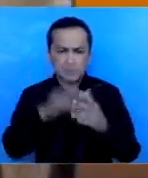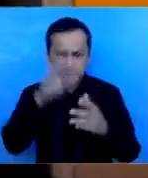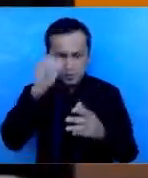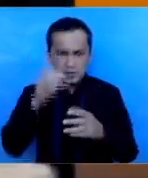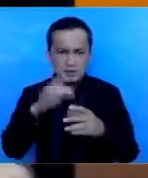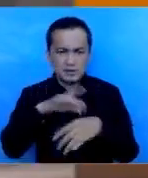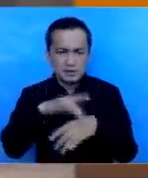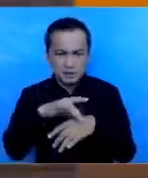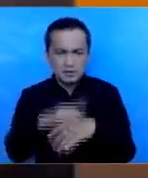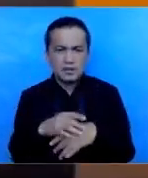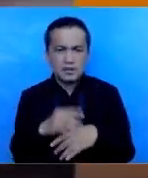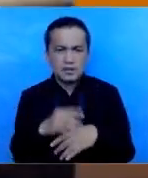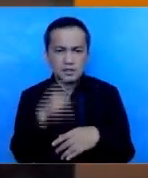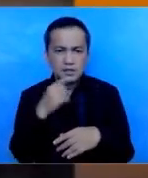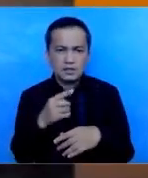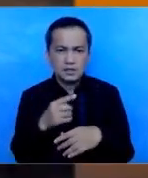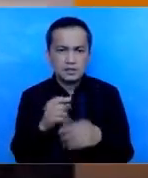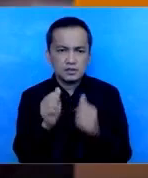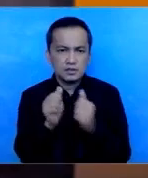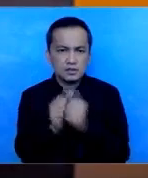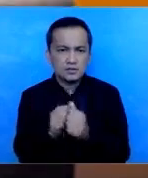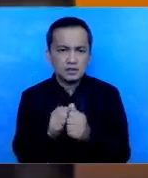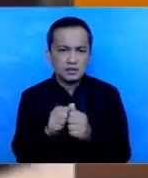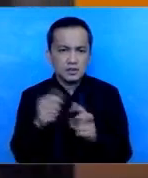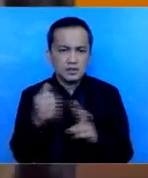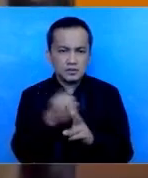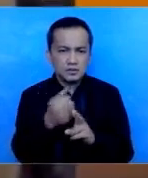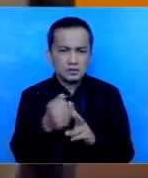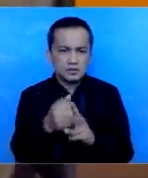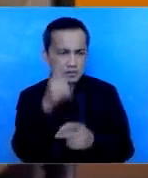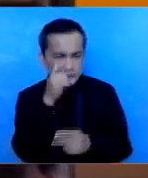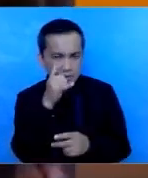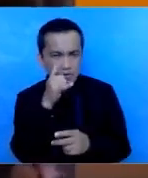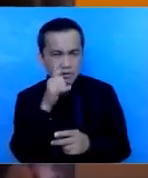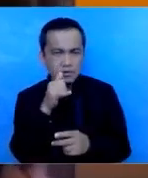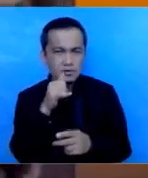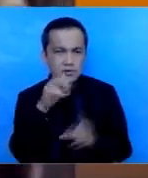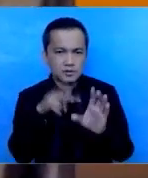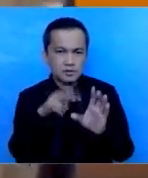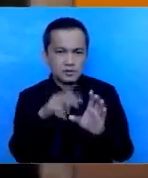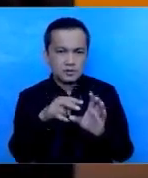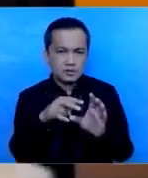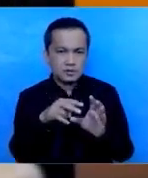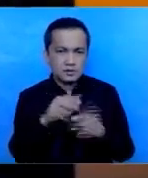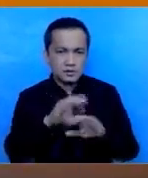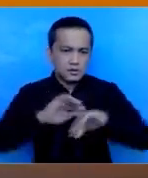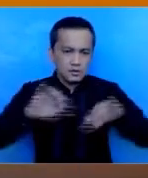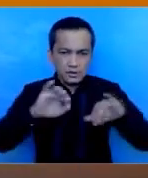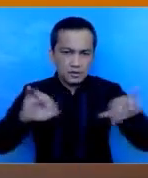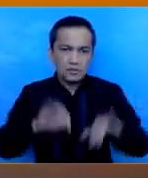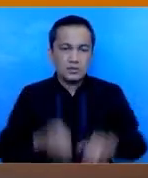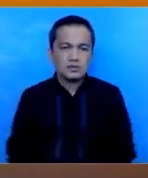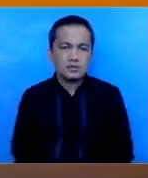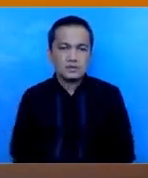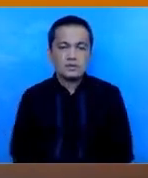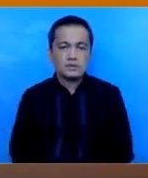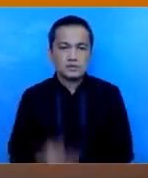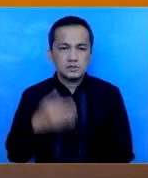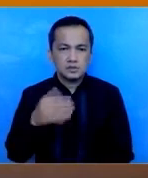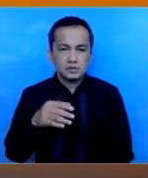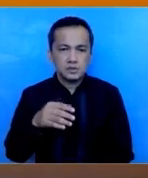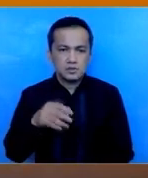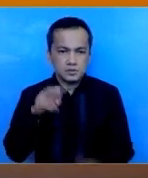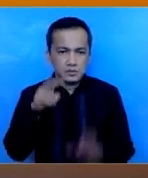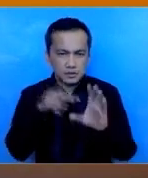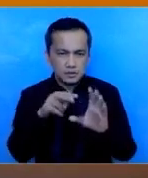planet. Habang ang kasama ng biktima na may kuha ng video, pilit na mamagitan sa dalawa. Sa susunod na video, kita ang biktima